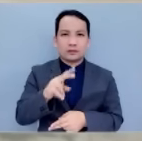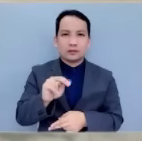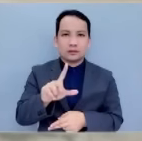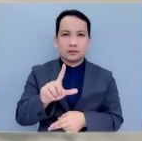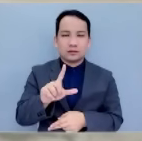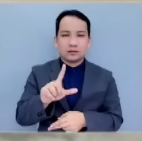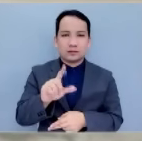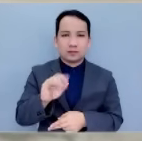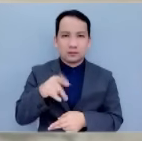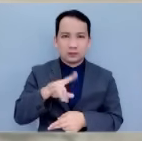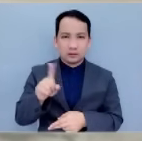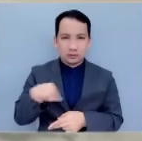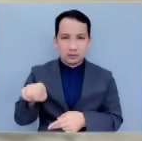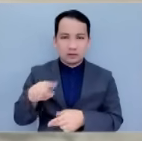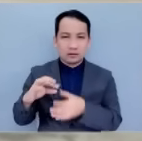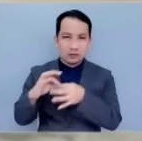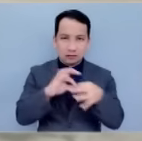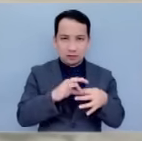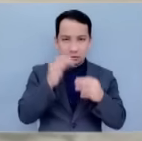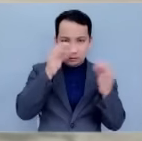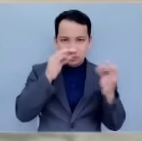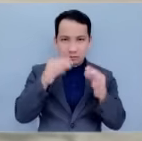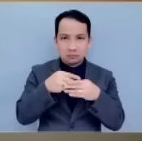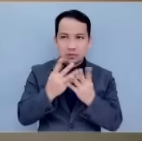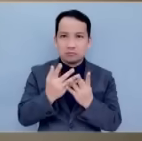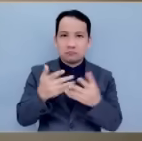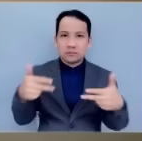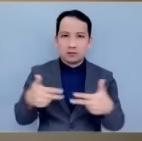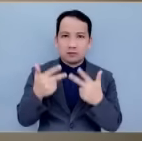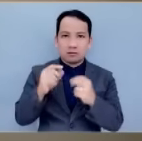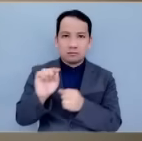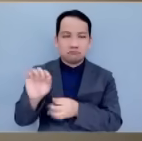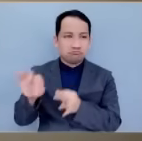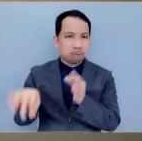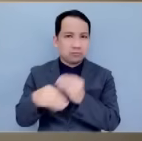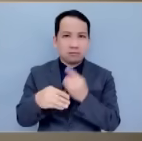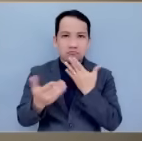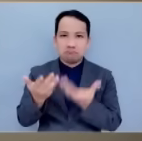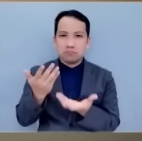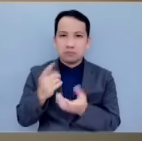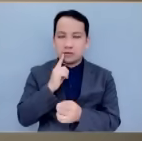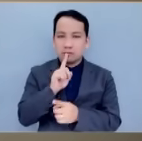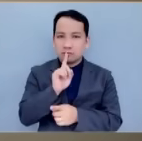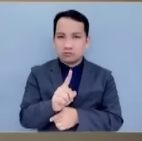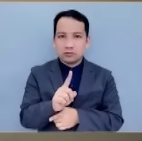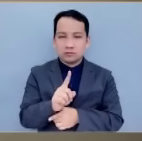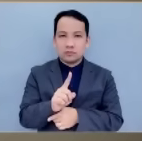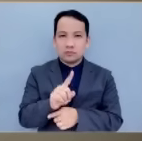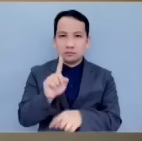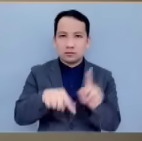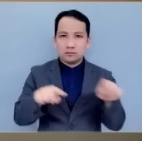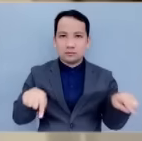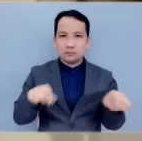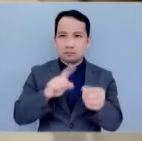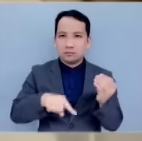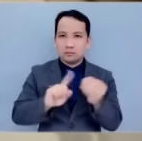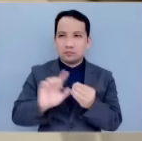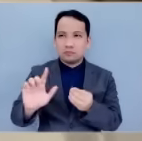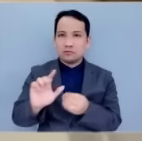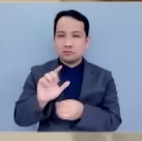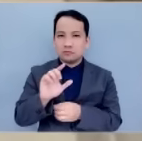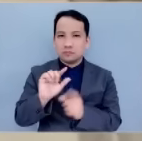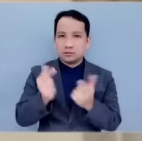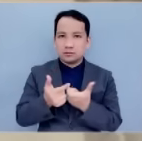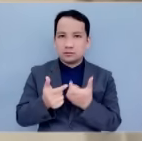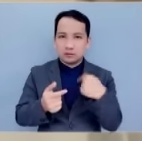Posibleng konektado raw sa illegal na sugalo online sabong ang may pakana nito at diversionary tactics raw ito ng sindikato.